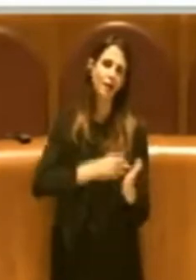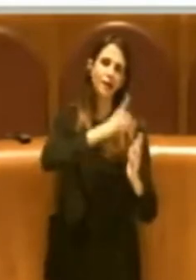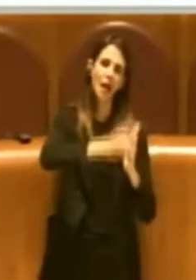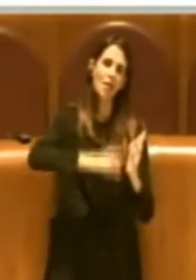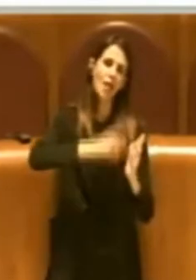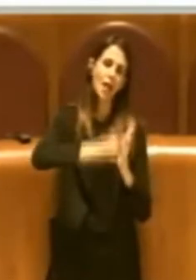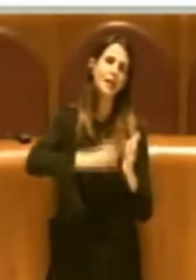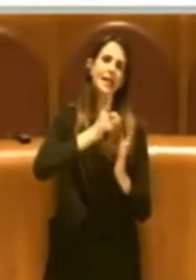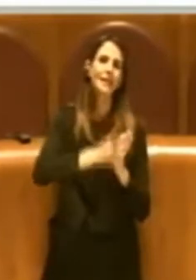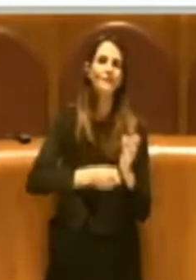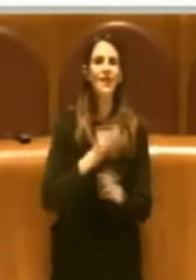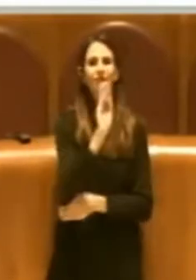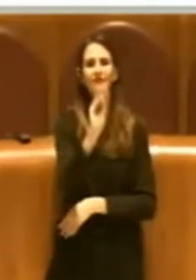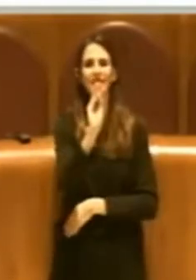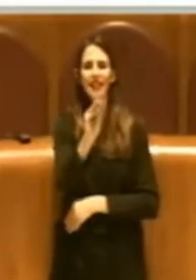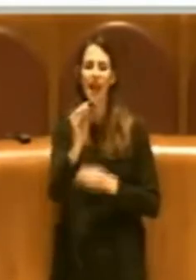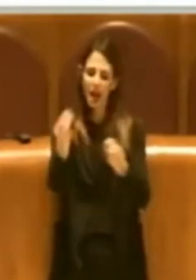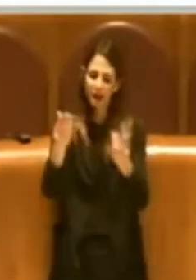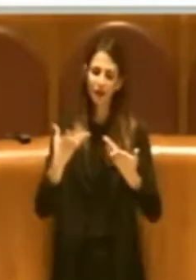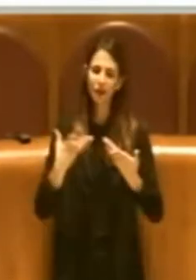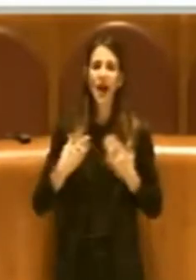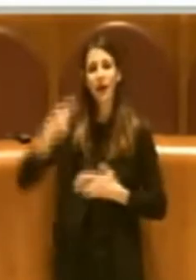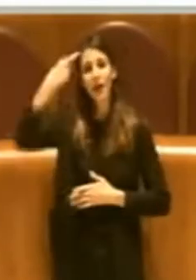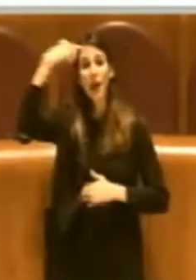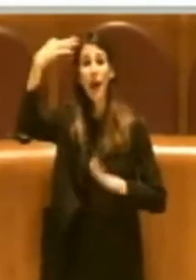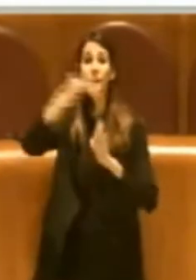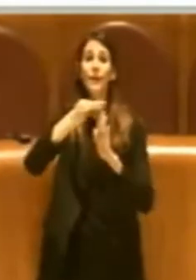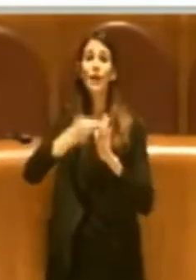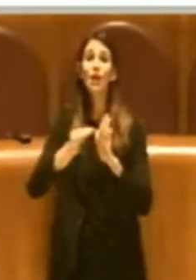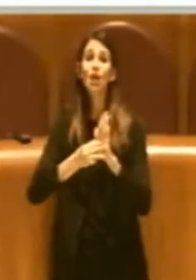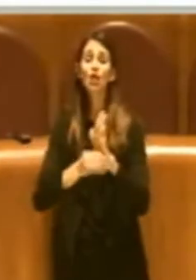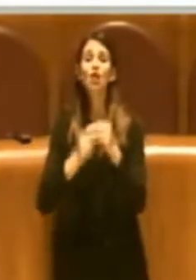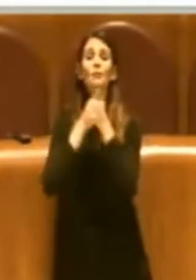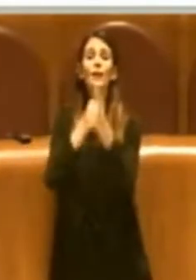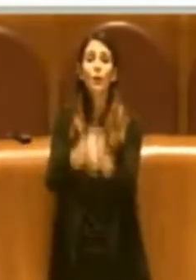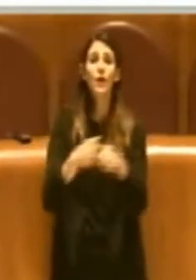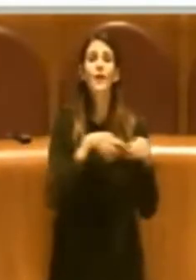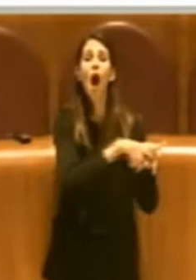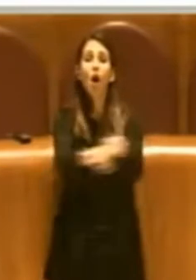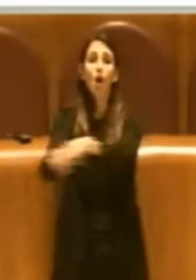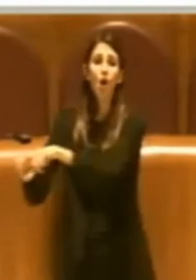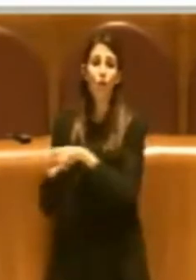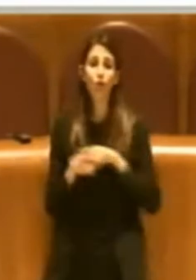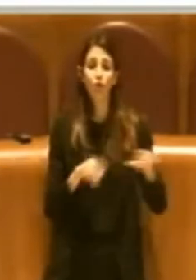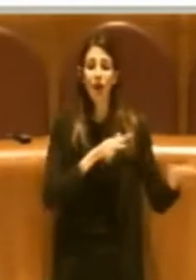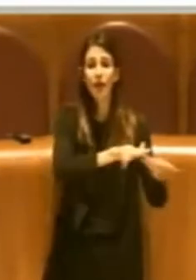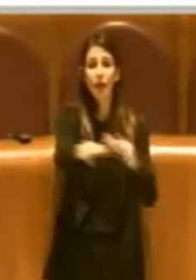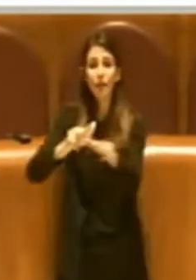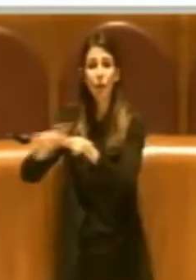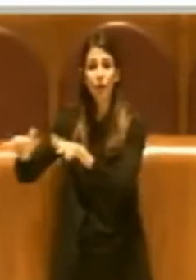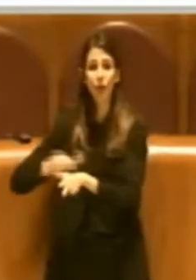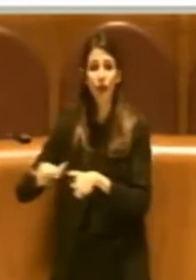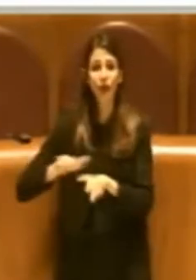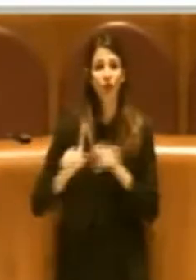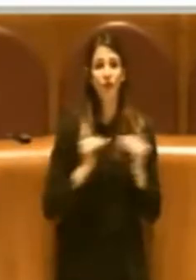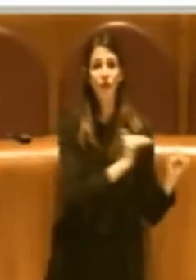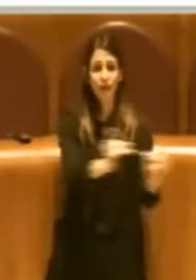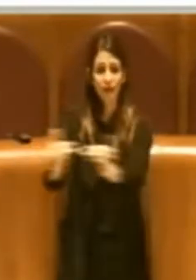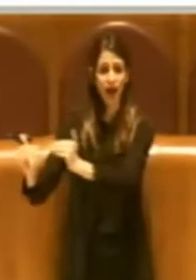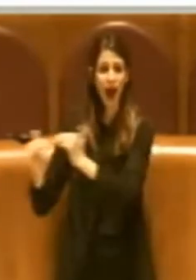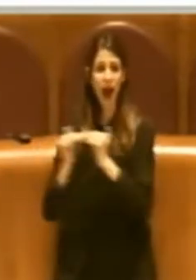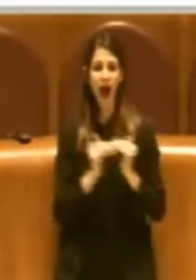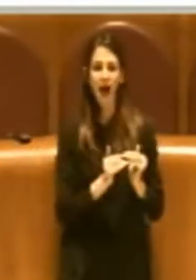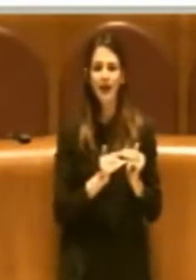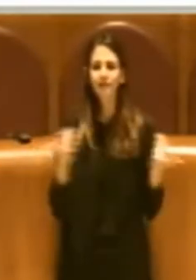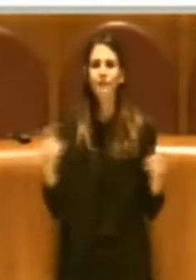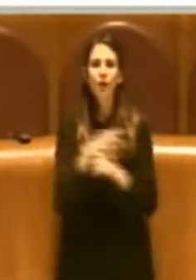delle linee guida omogenee da distribuire a tutti i municipi, ma anche ai dipartimenti, perché fino ad oggi considerate che il